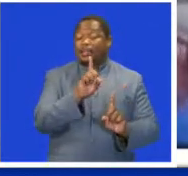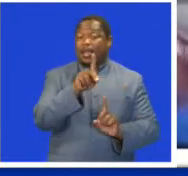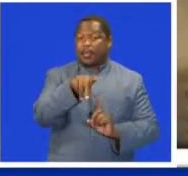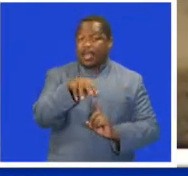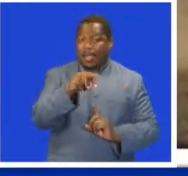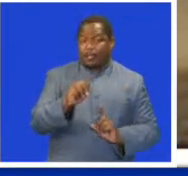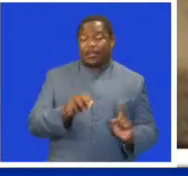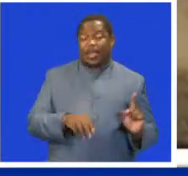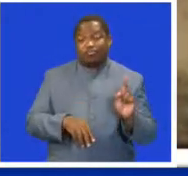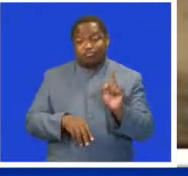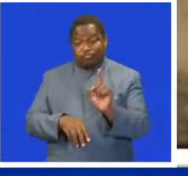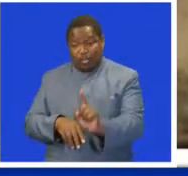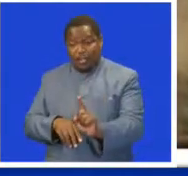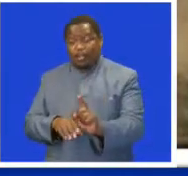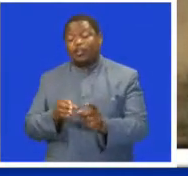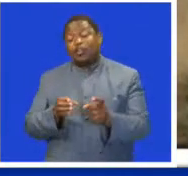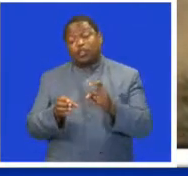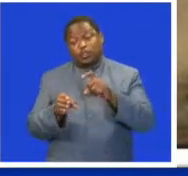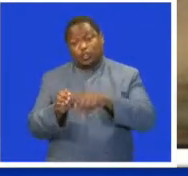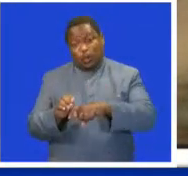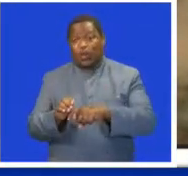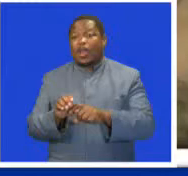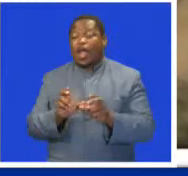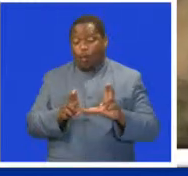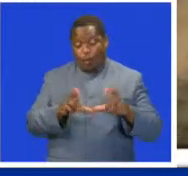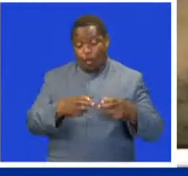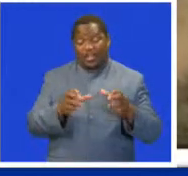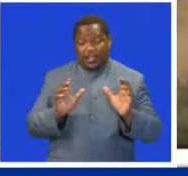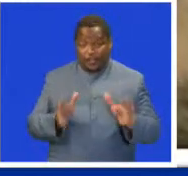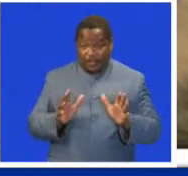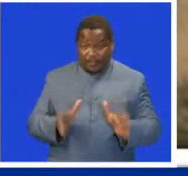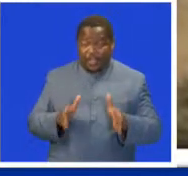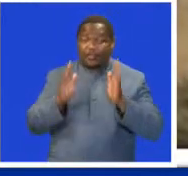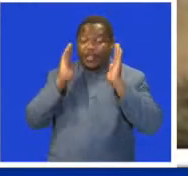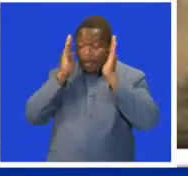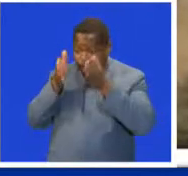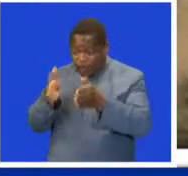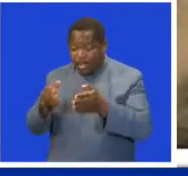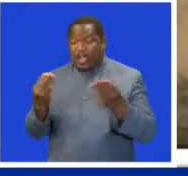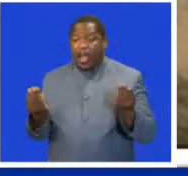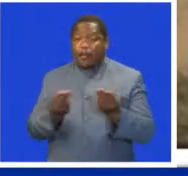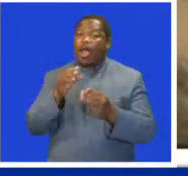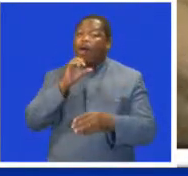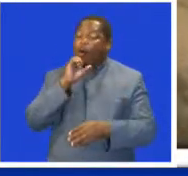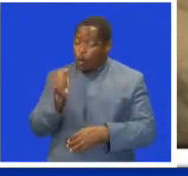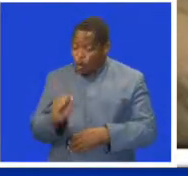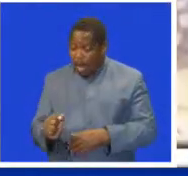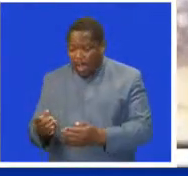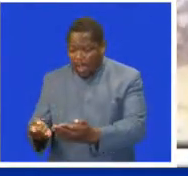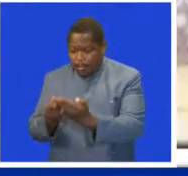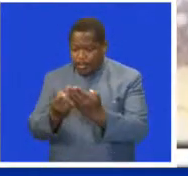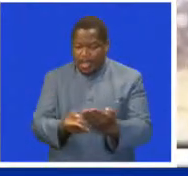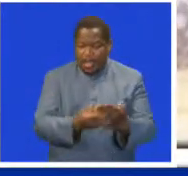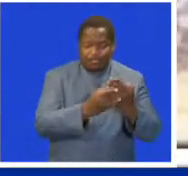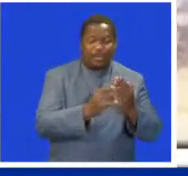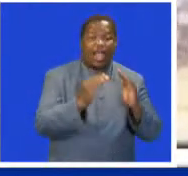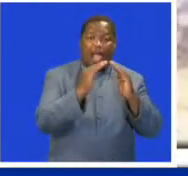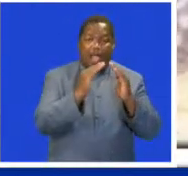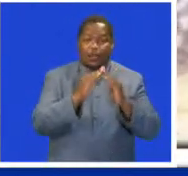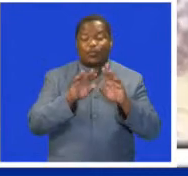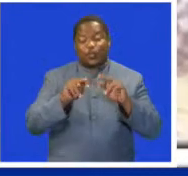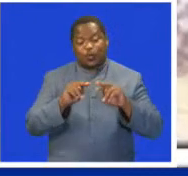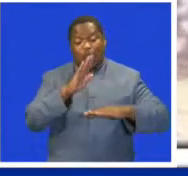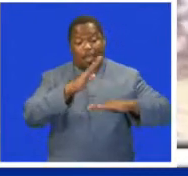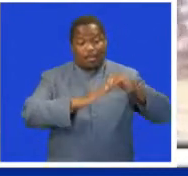Masuku lenaye ayingcenye yalo le committee lelibuke kona kwakhelwa kwebantu labadzala tindlu nekubanakekela nje bamla badzala